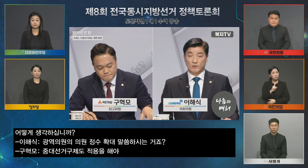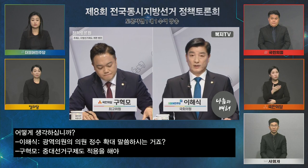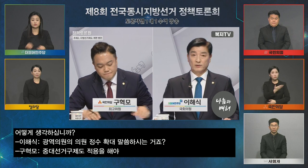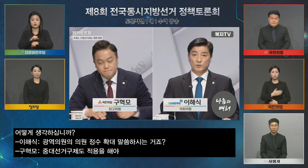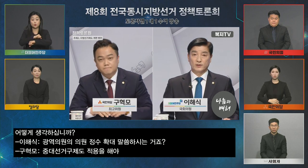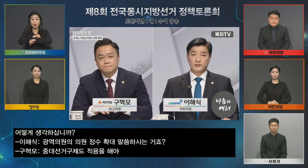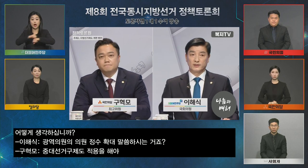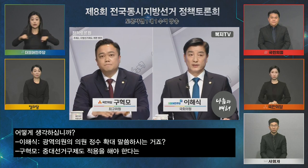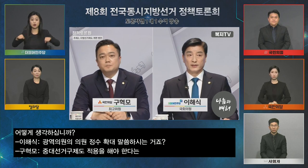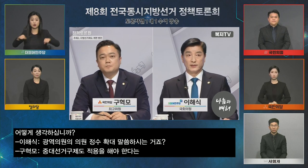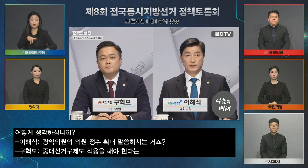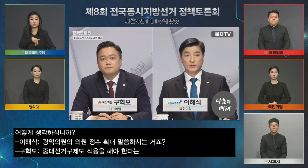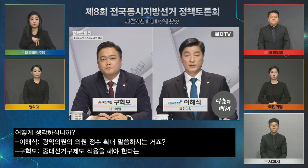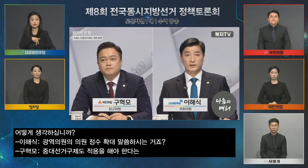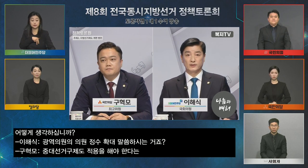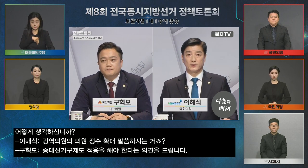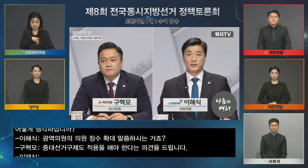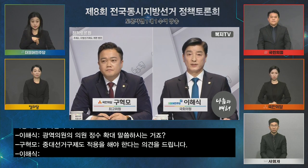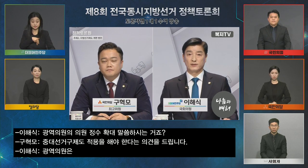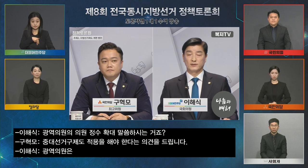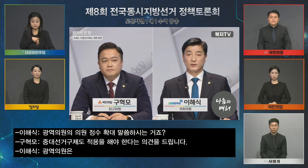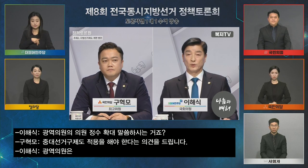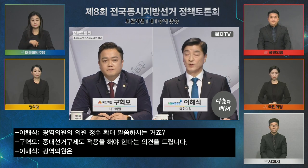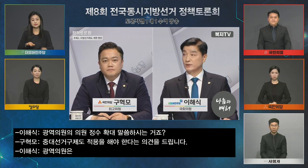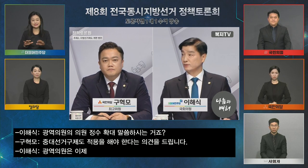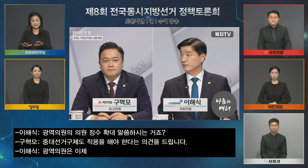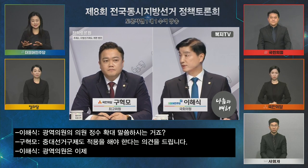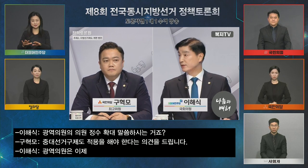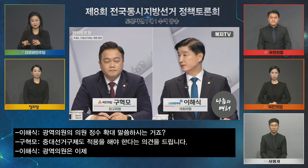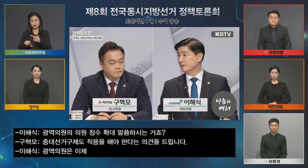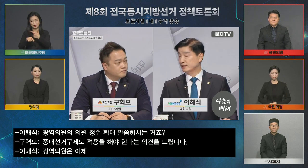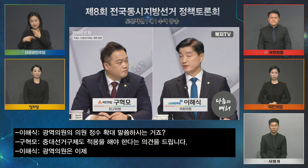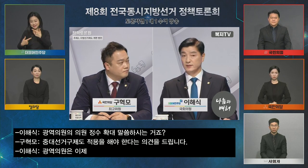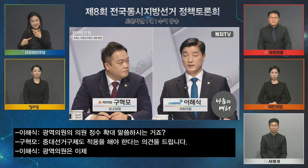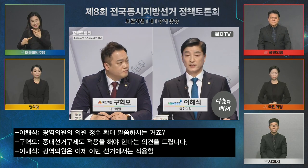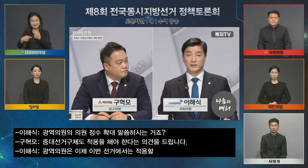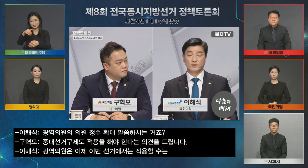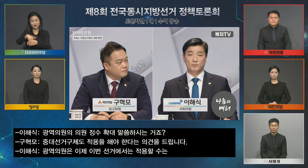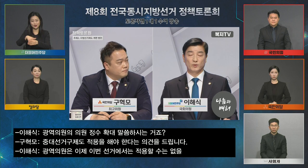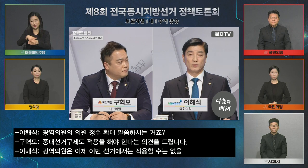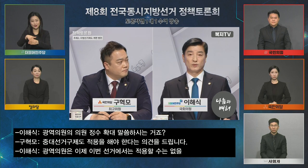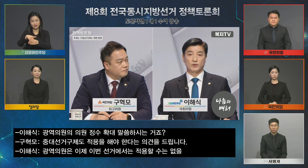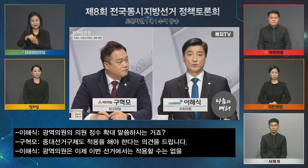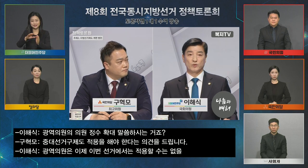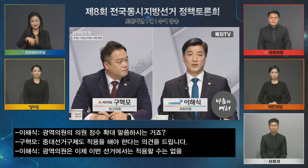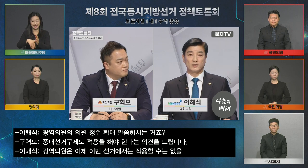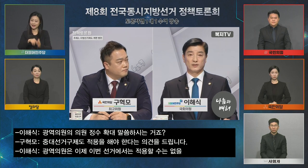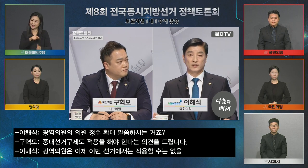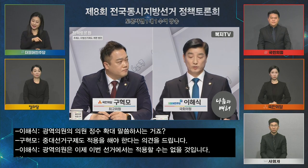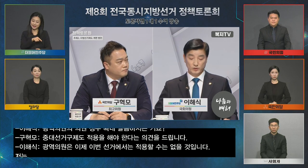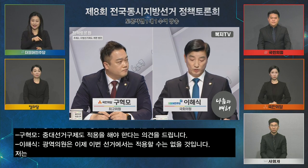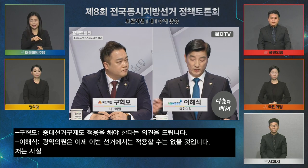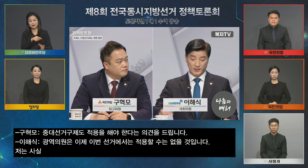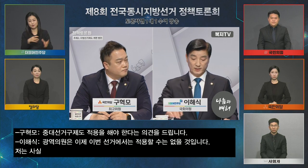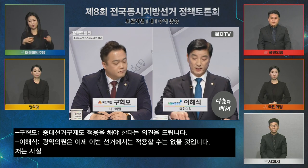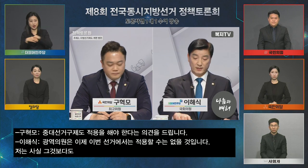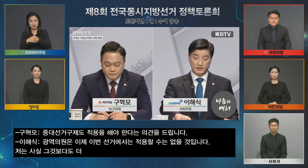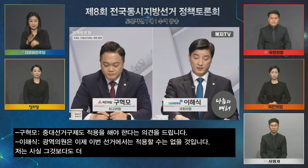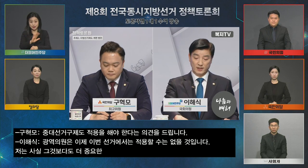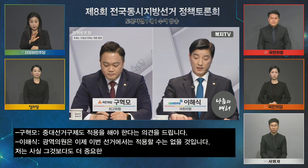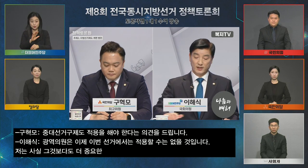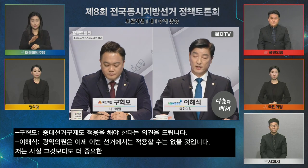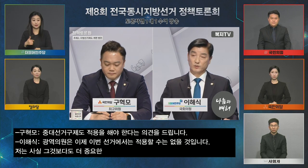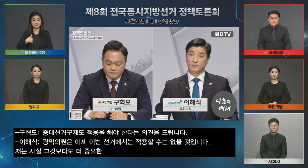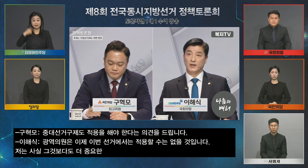의원은 이번 선거에서는 적용할 수는 없을 것입니다. 저는 사실 그것보다도 더 중요한 것은 이훈주 의원께서